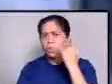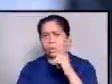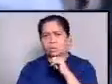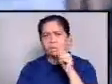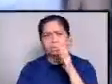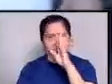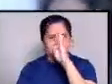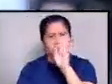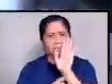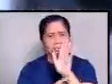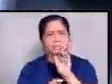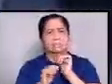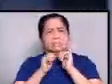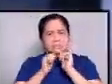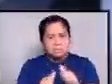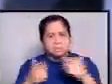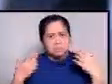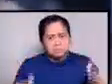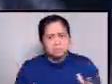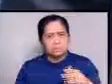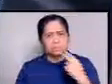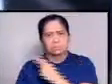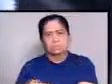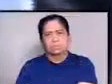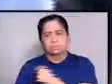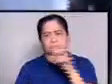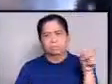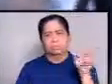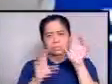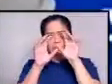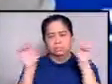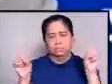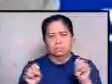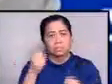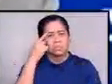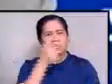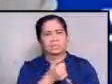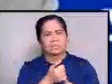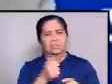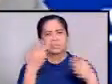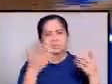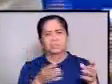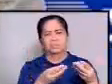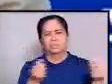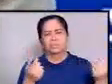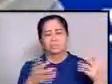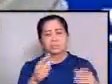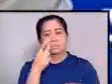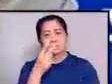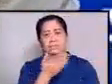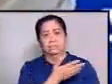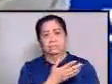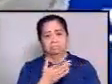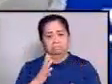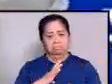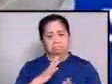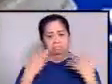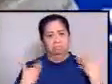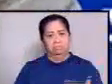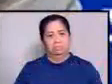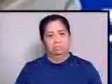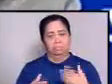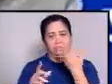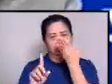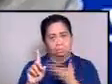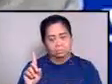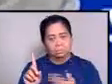na lang direktang itanggi ng palasyo na na-ospital ang Pangulo? Para sa kanya, settled na yun. Nakita niyo naman yung ayos niya. Nakita niyo